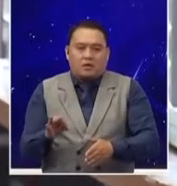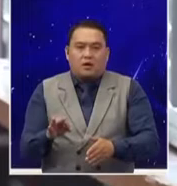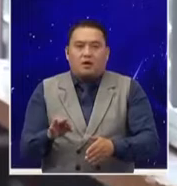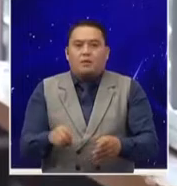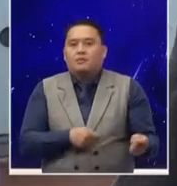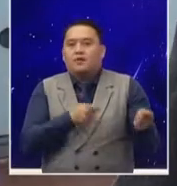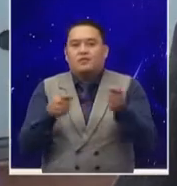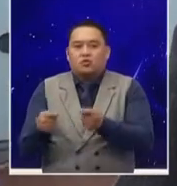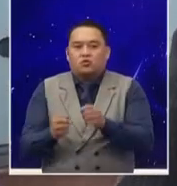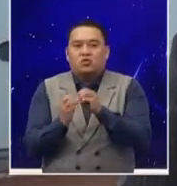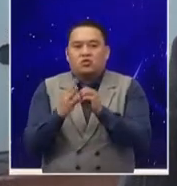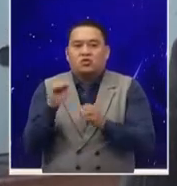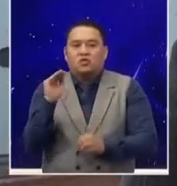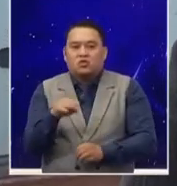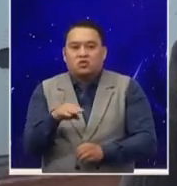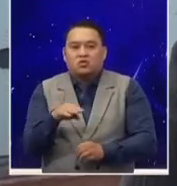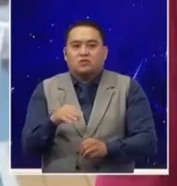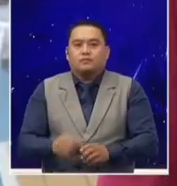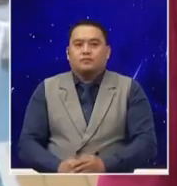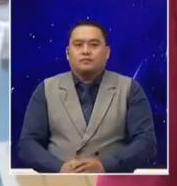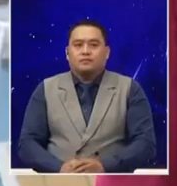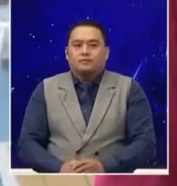партии привезено еще 14 тысяч единиц.